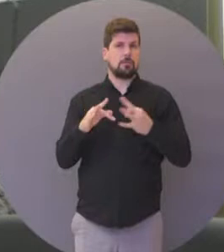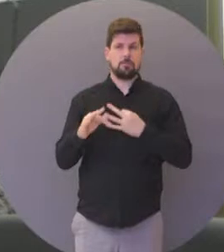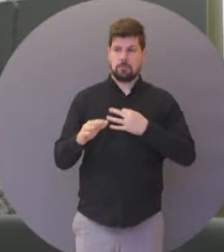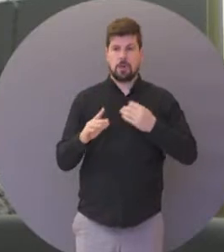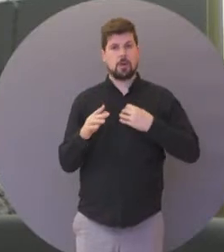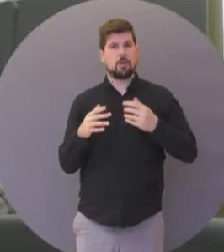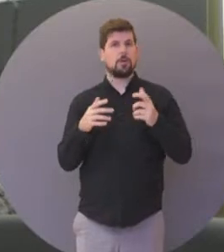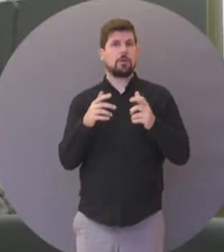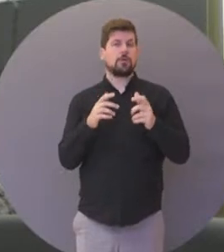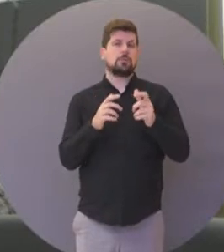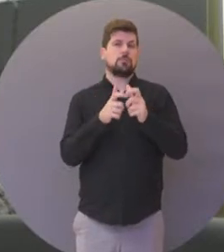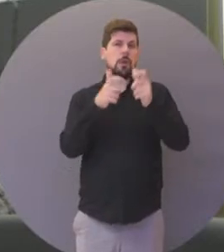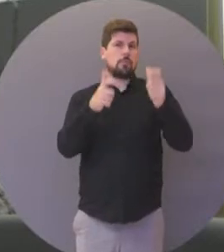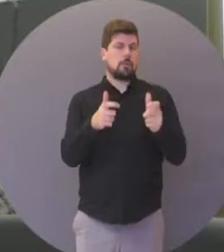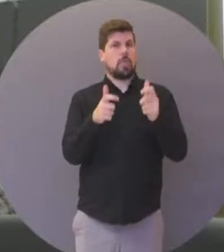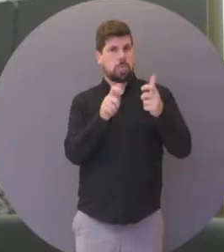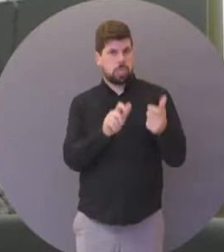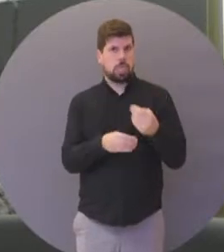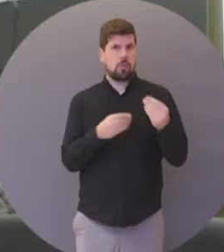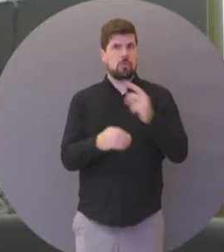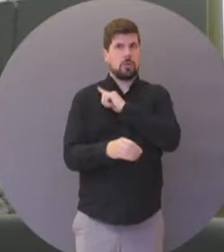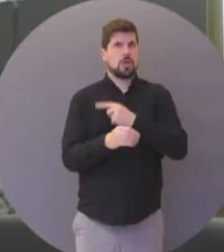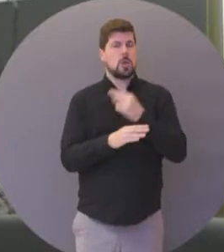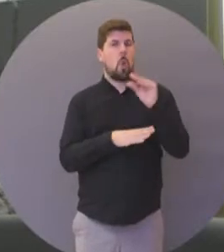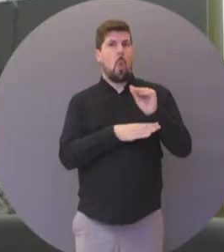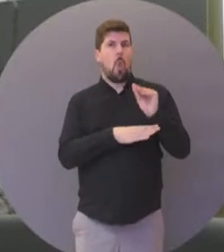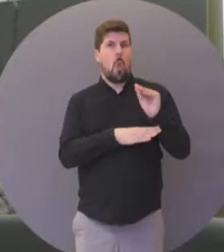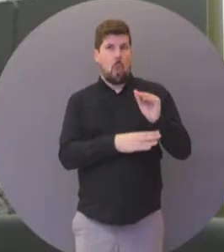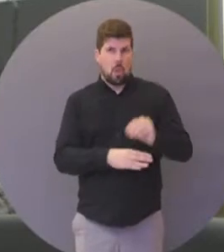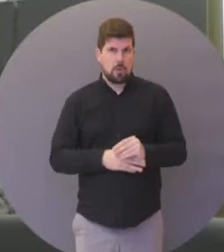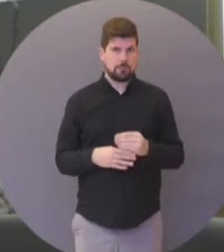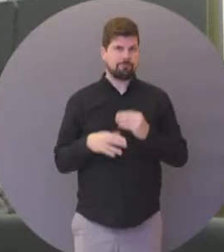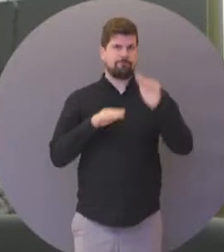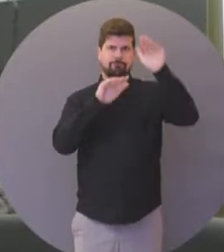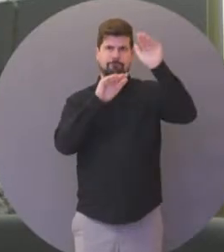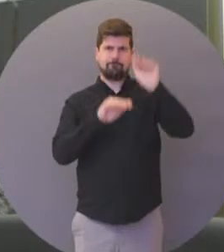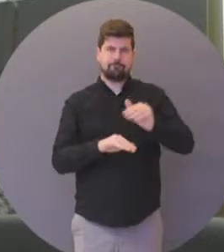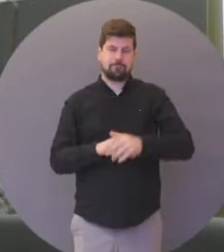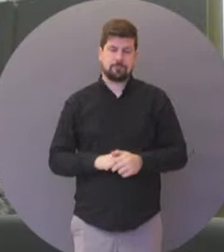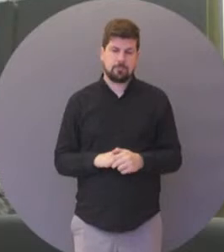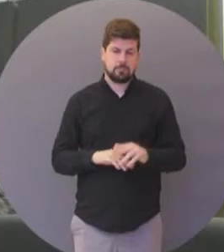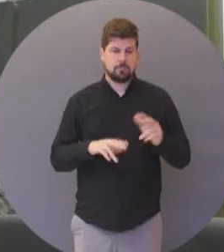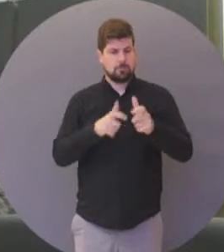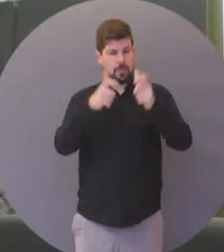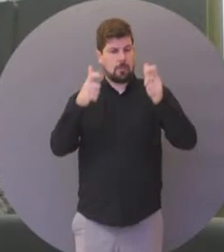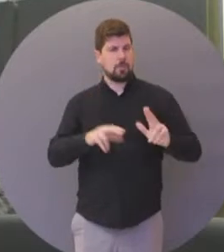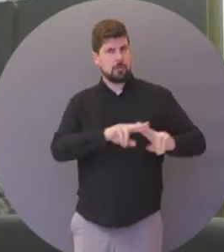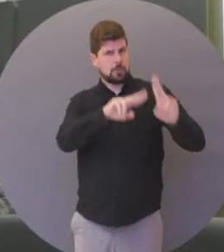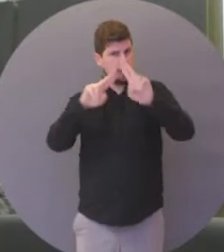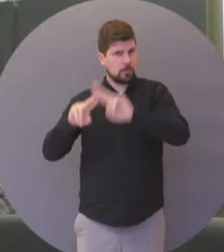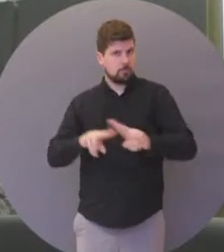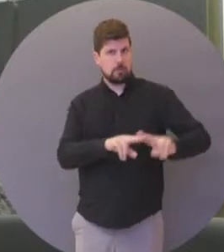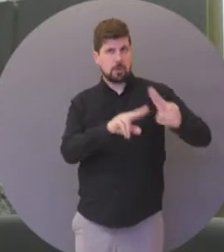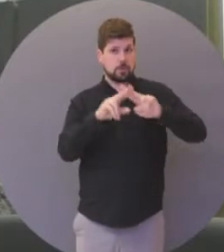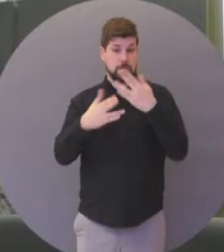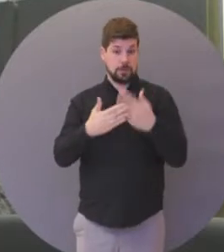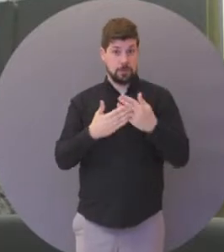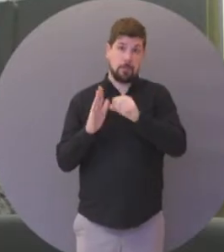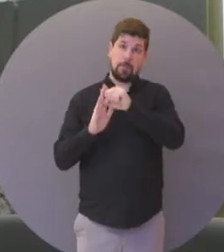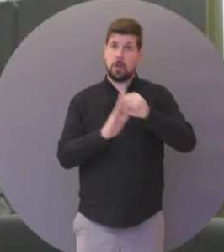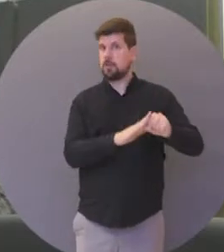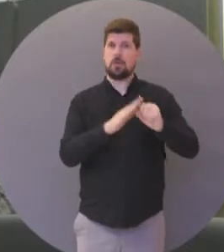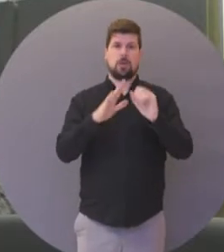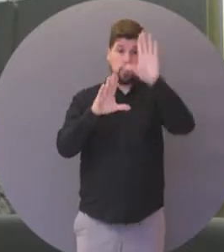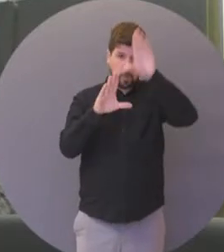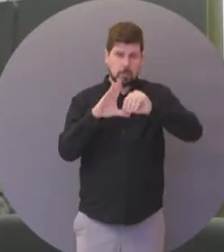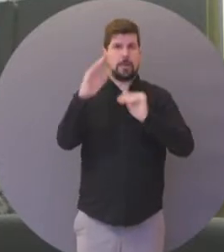énergivore la rénovation et l'adaptation de l'habitat sont même au centre de notre Plan Climat 76